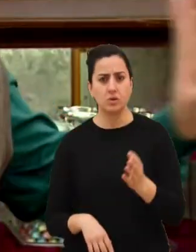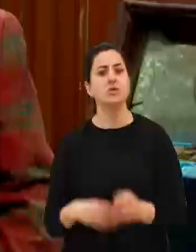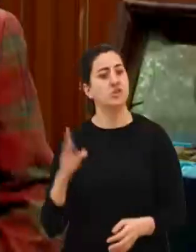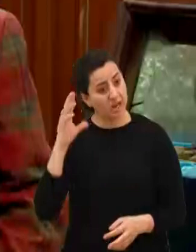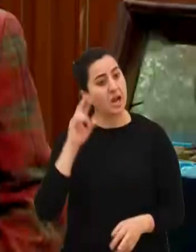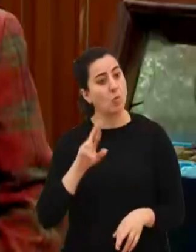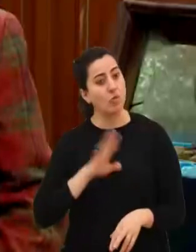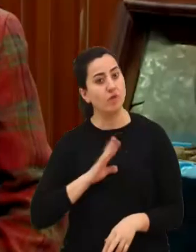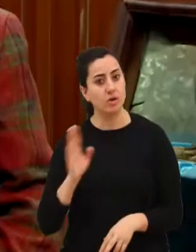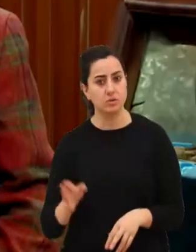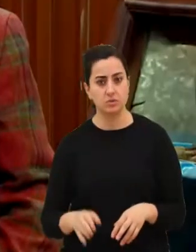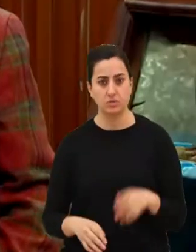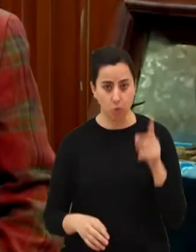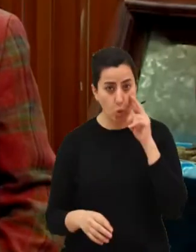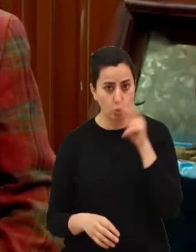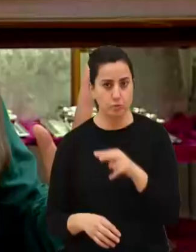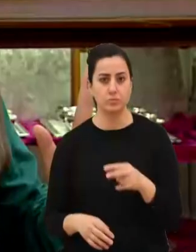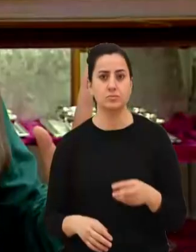var. Var. Sen gördün mü?